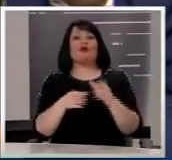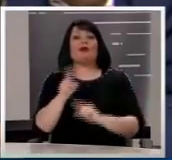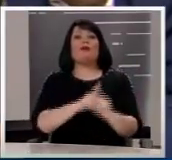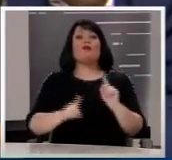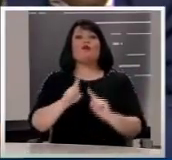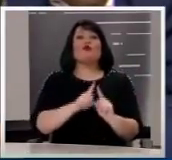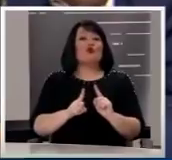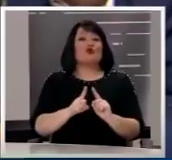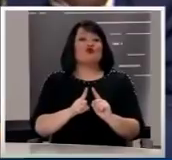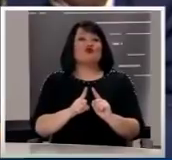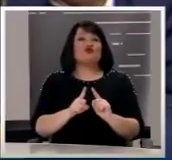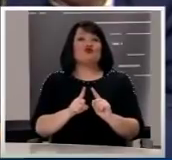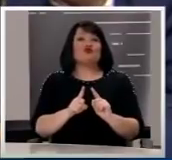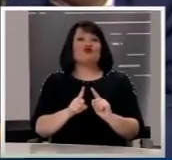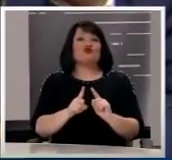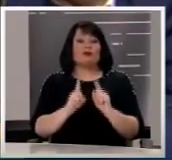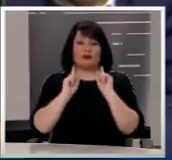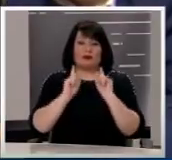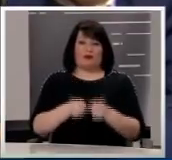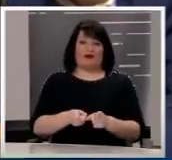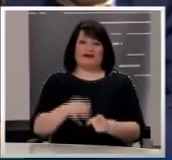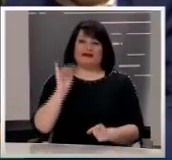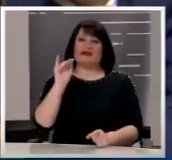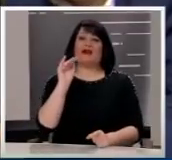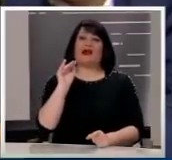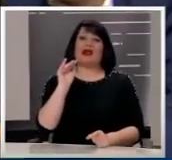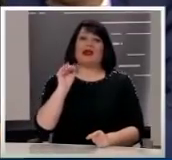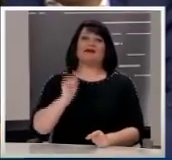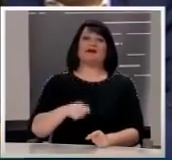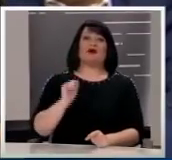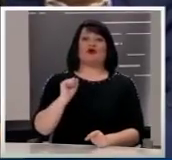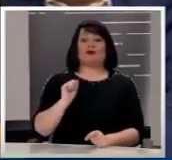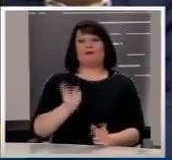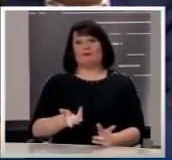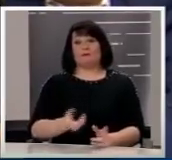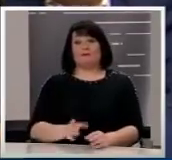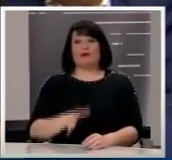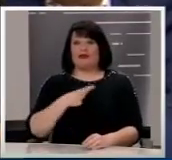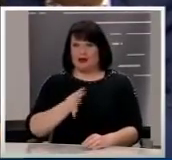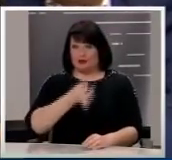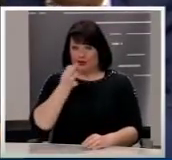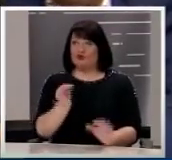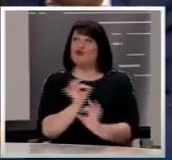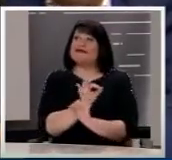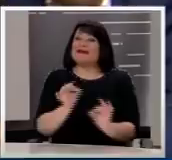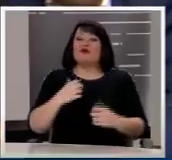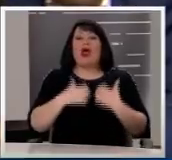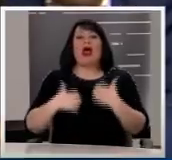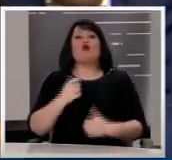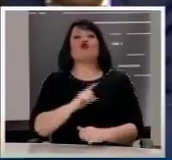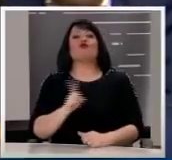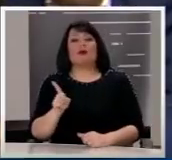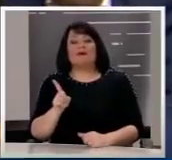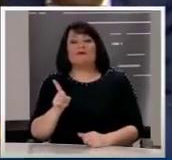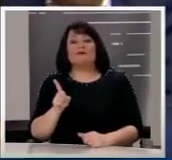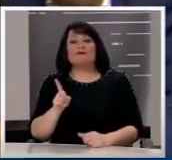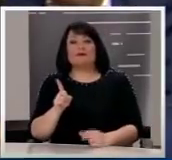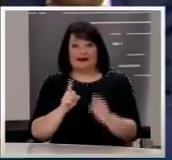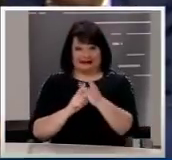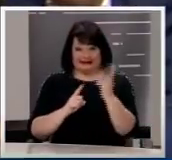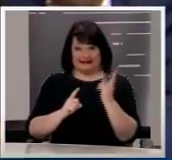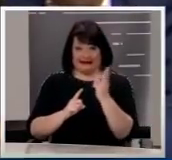από διαδικασίες εσωτερικές θα αποφασίσει αν θα καλέσει ή δεν θα καλέσει ως μάρτυρες. Θέλω όμως να σας διαβεβαιώσω να μην αγχώνεστε, γιατί αυτοί οι